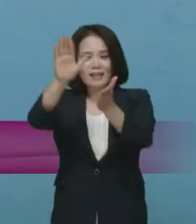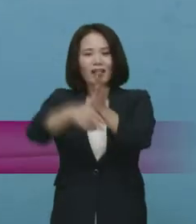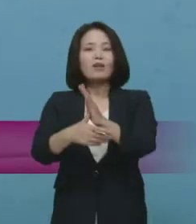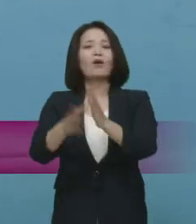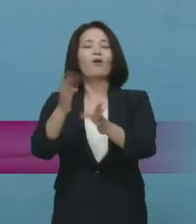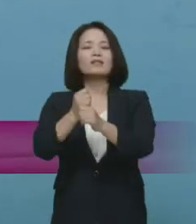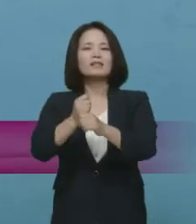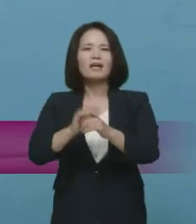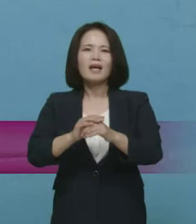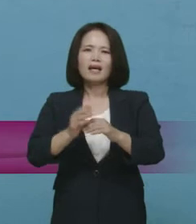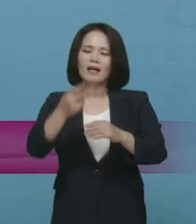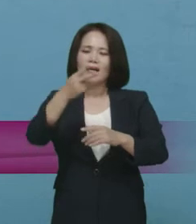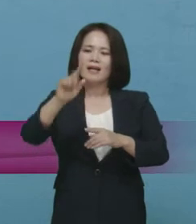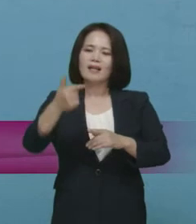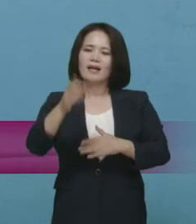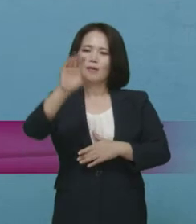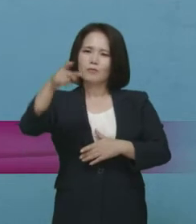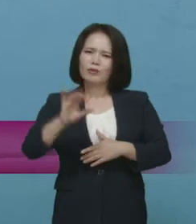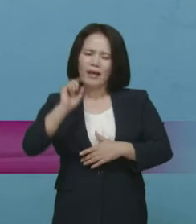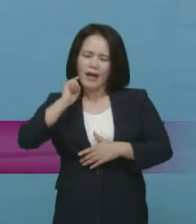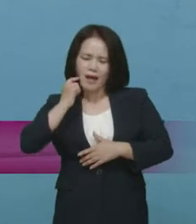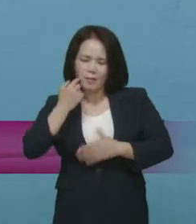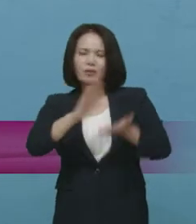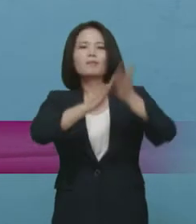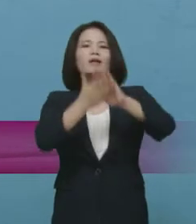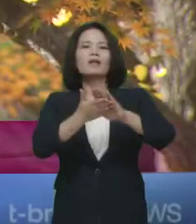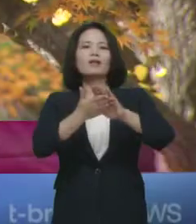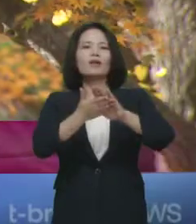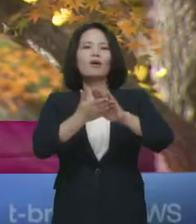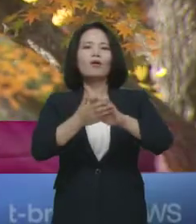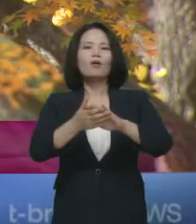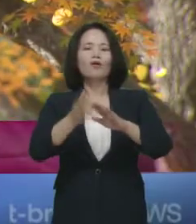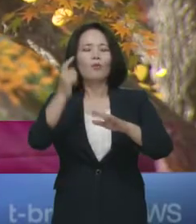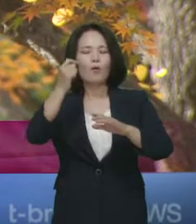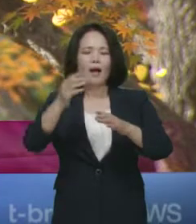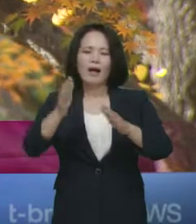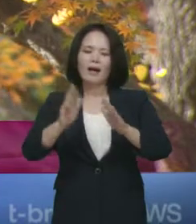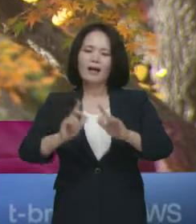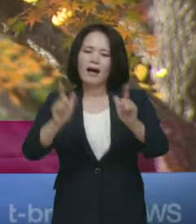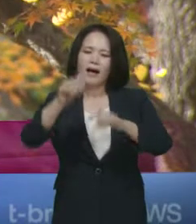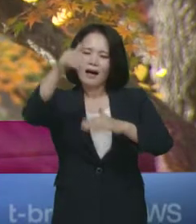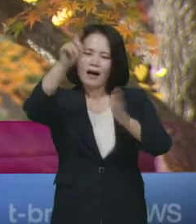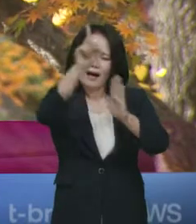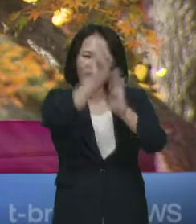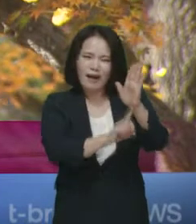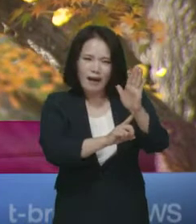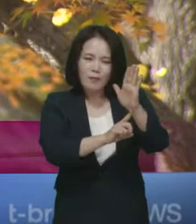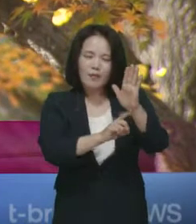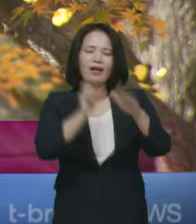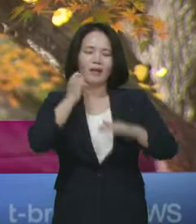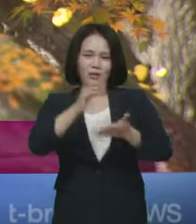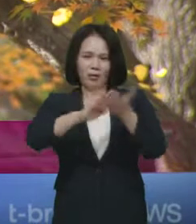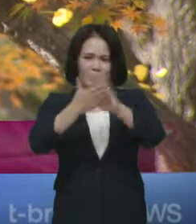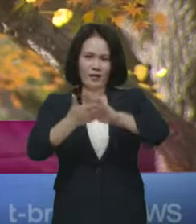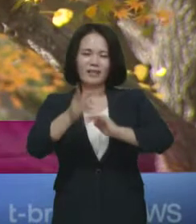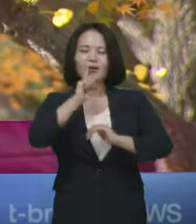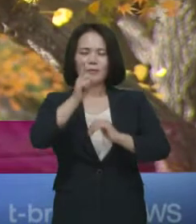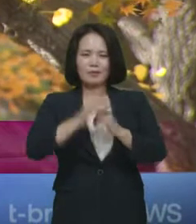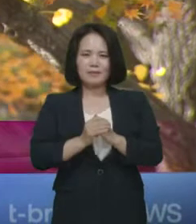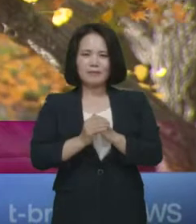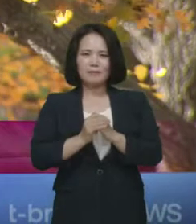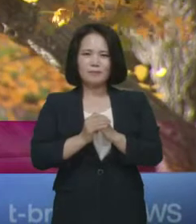떨어져 야그 단풍이 곱게 물들기 시작하고 역시 산 전체에 80 펀치 정도가 어 단풍도 래 절정기라 할수